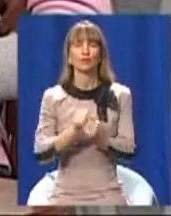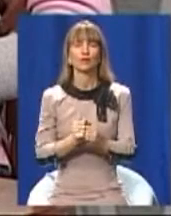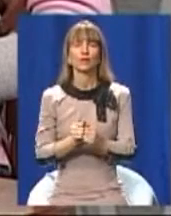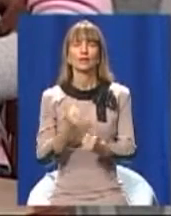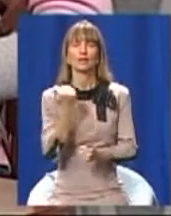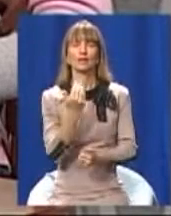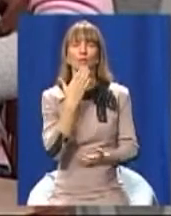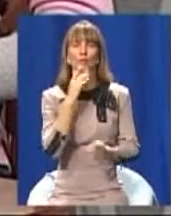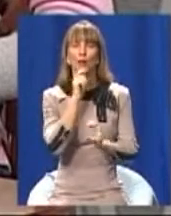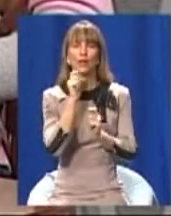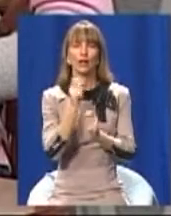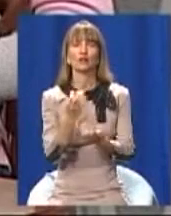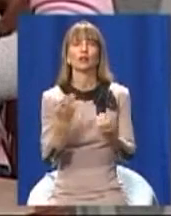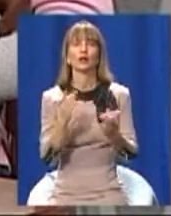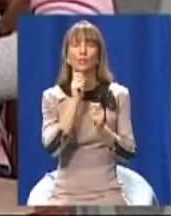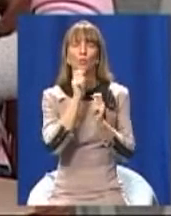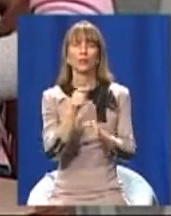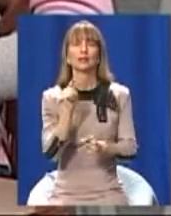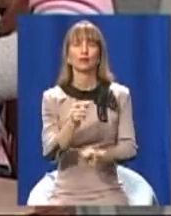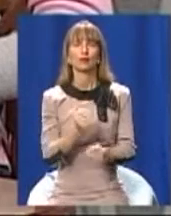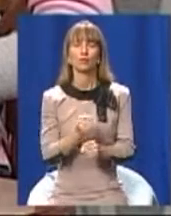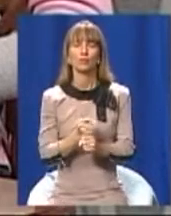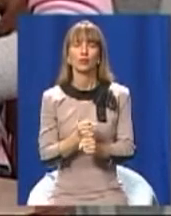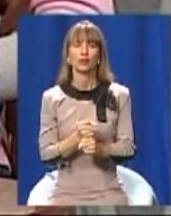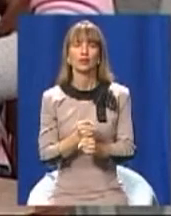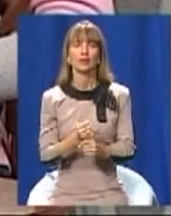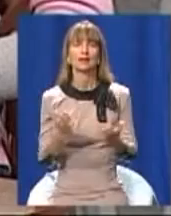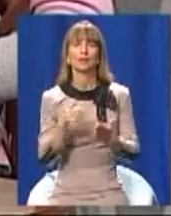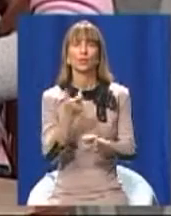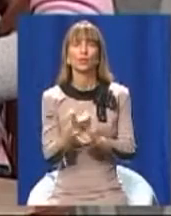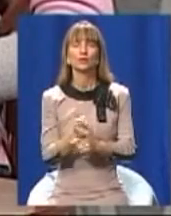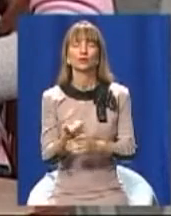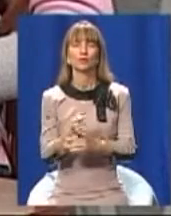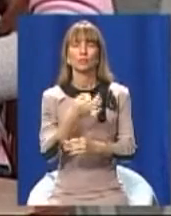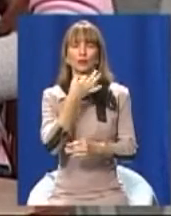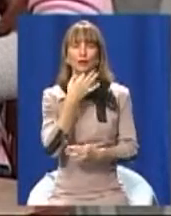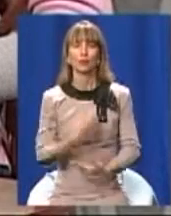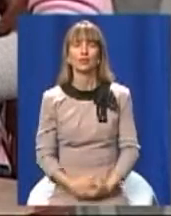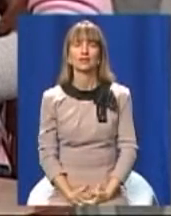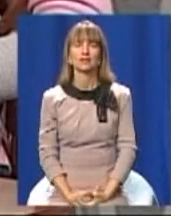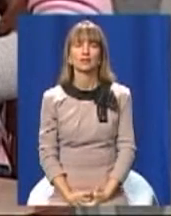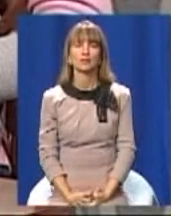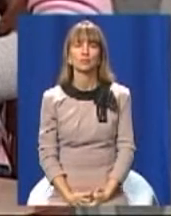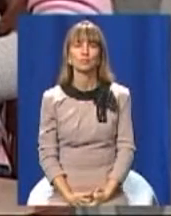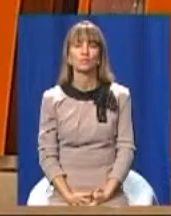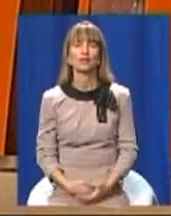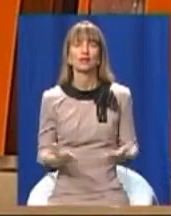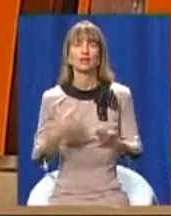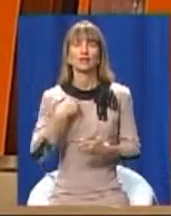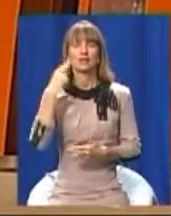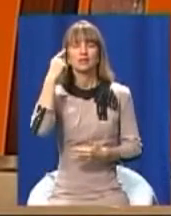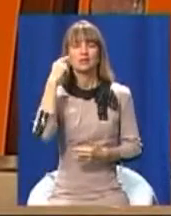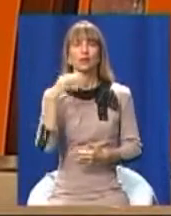цей подарунок. А ще які подарунки тобі робили, які тобі дуже-дуже-дуже сподобалися? Як я знаю,